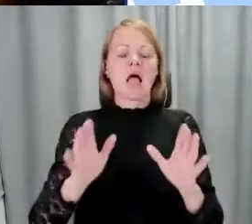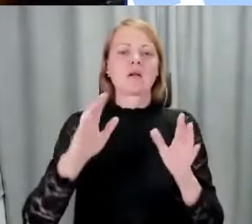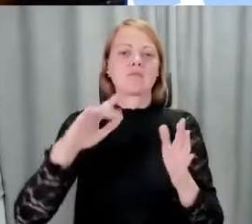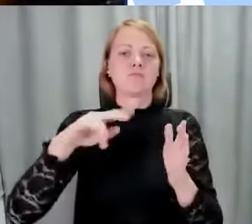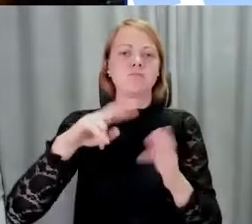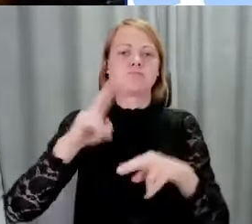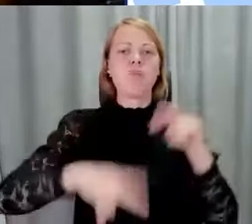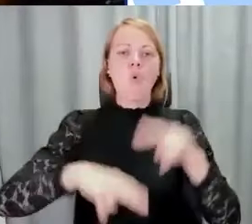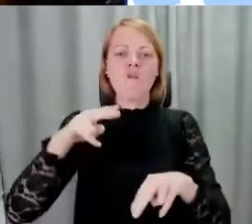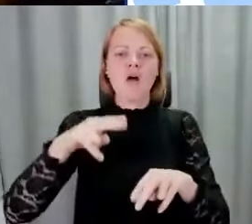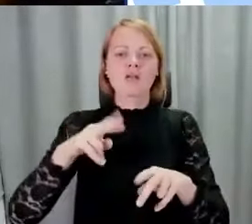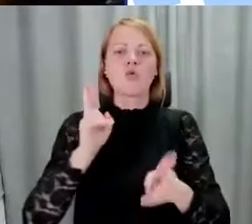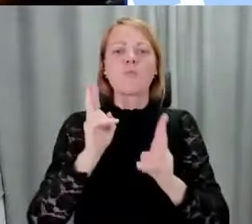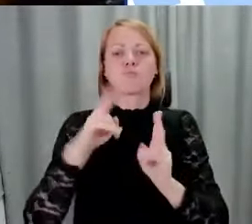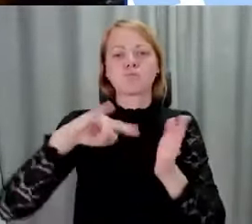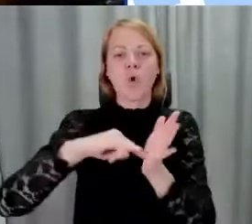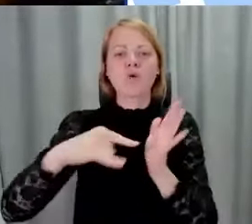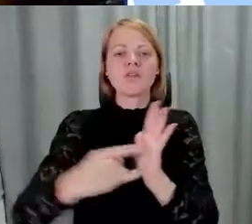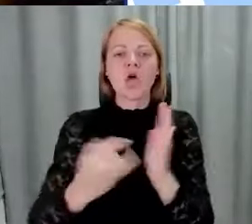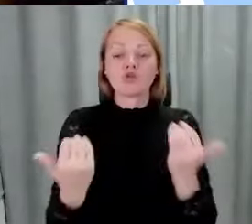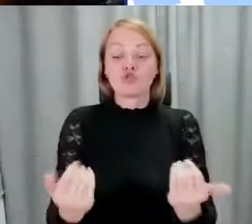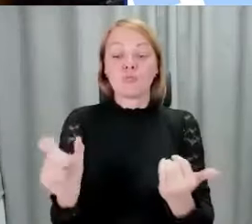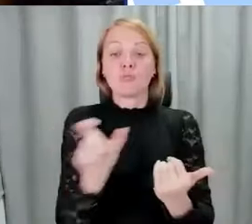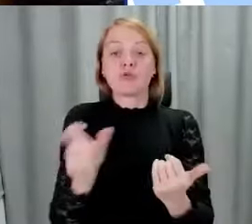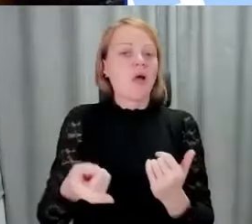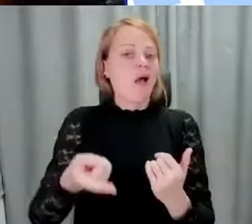brīža būvnormatīvs neaizliedz jums